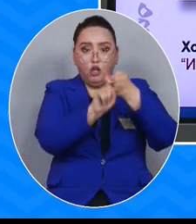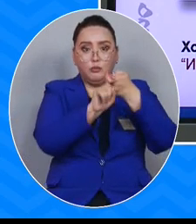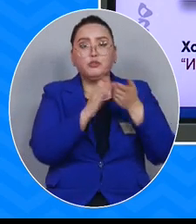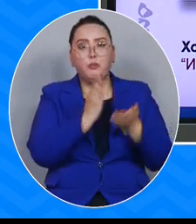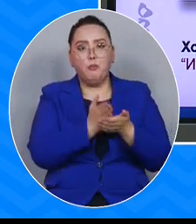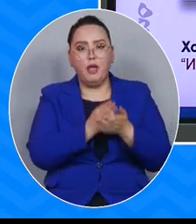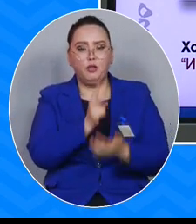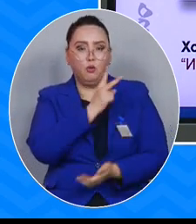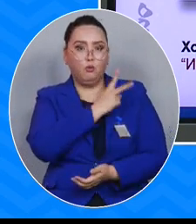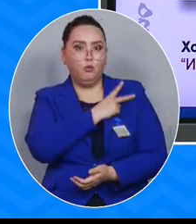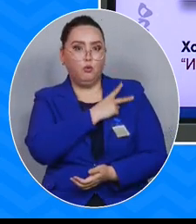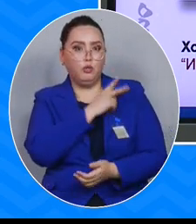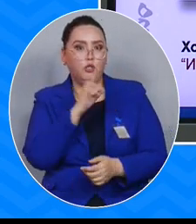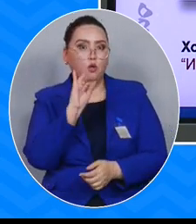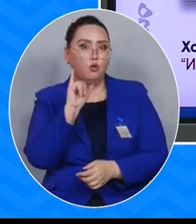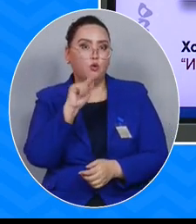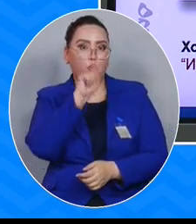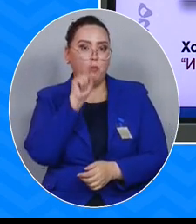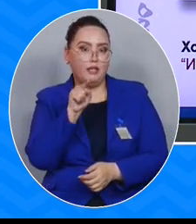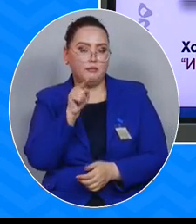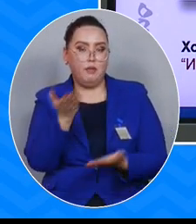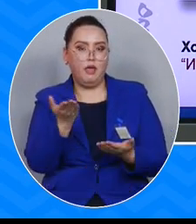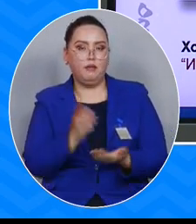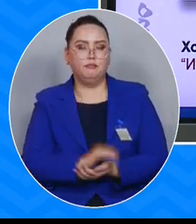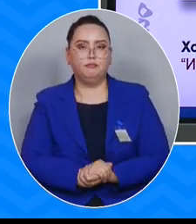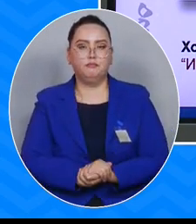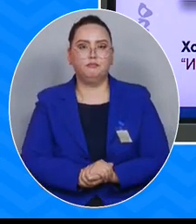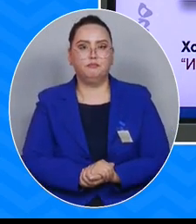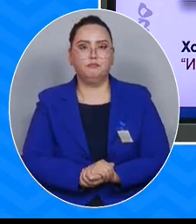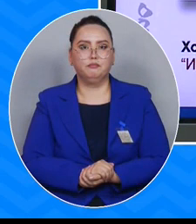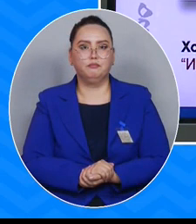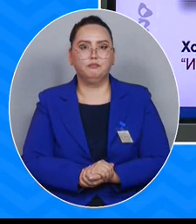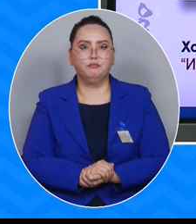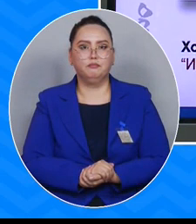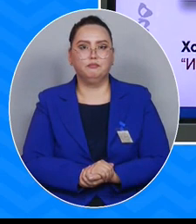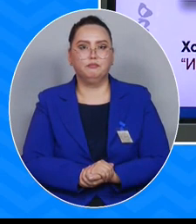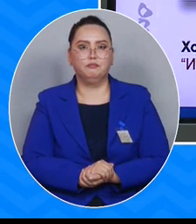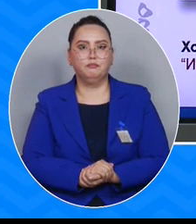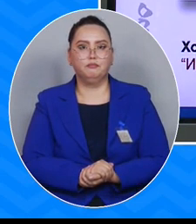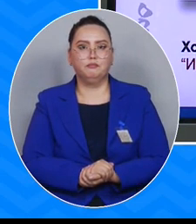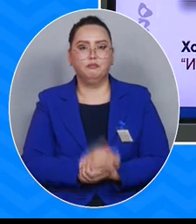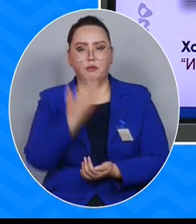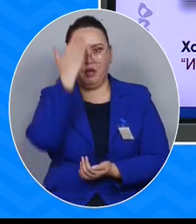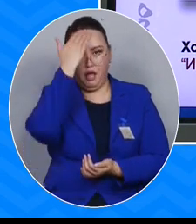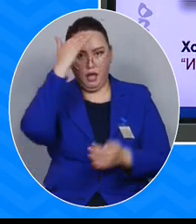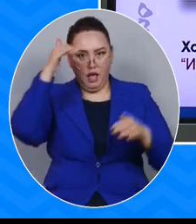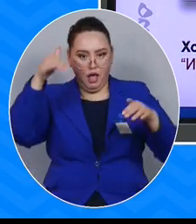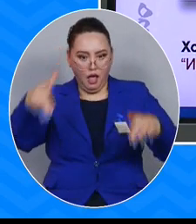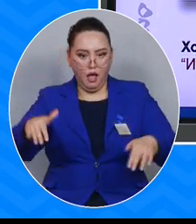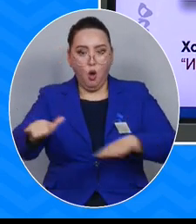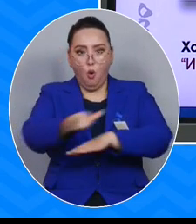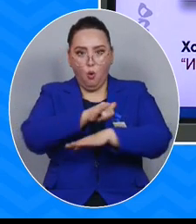өөргүнийгүйвайсэн байгээг үнгөөө өгээрийн харараа өөхтүүдөөдээ. Заадхэр үйн хамгийн голон хан тулсэгд өрхэмч хөгүйг байсэн.